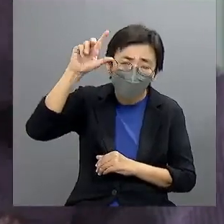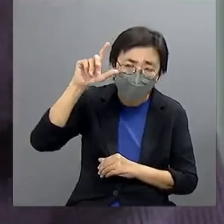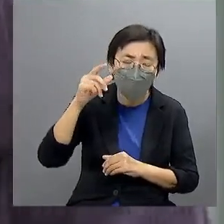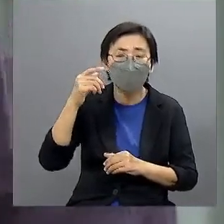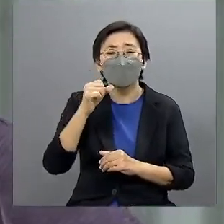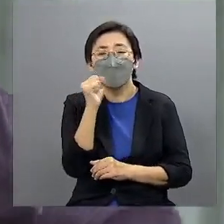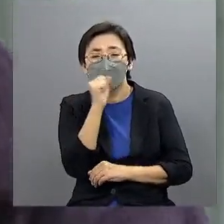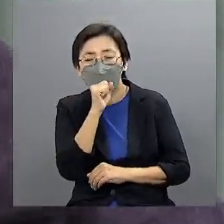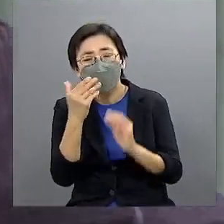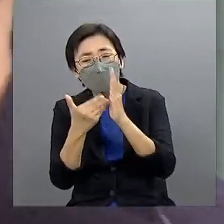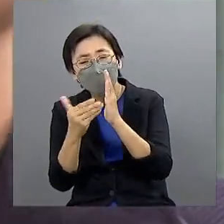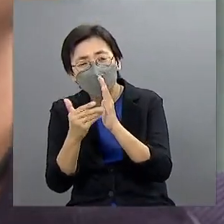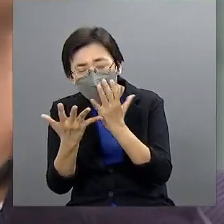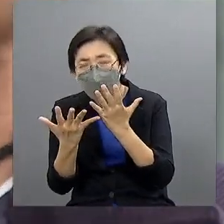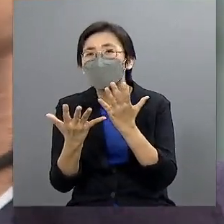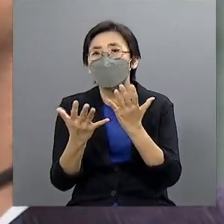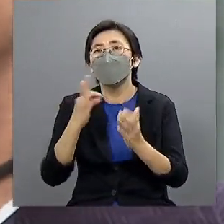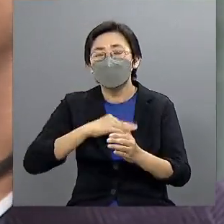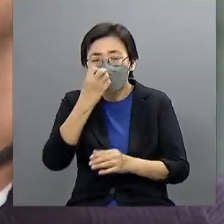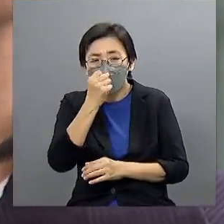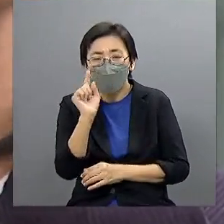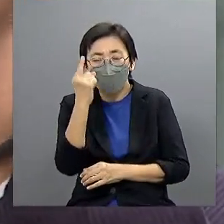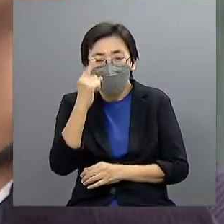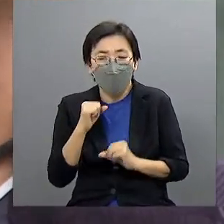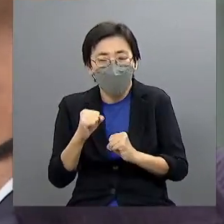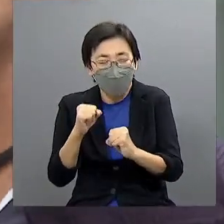ลองอะไรใหม่ๆเนี่ยนอกจากท้าทายความสามารถของตัวเองก็ยัง